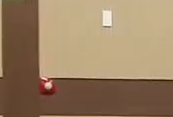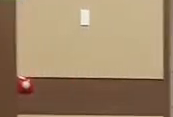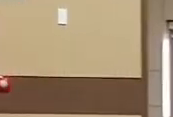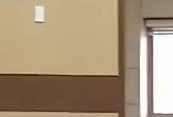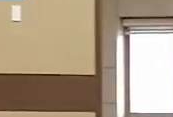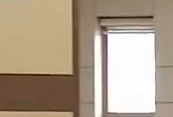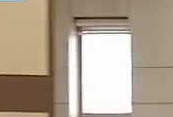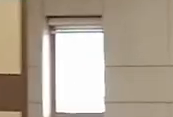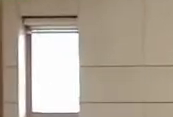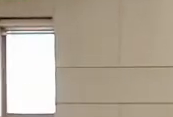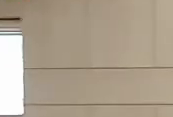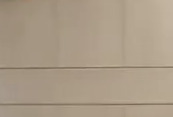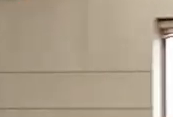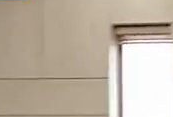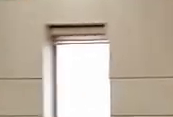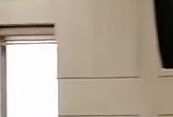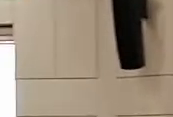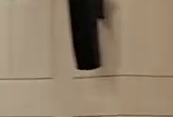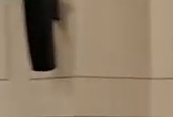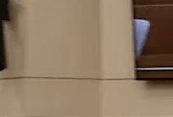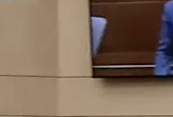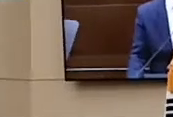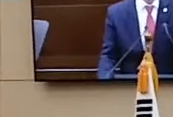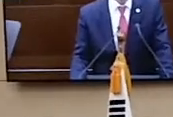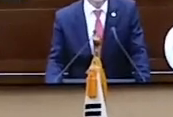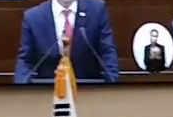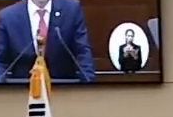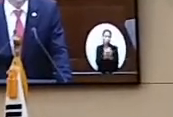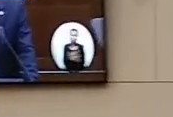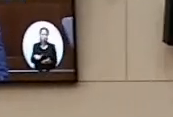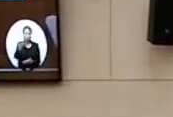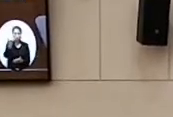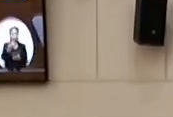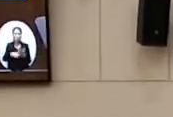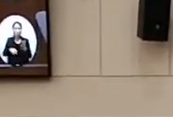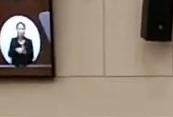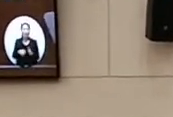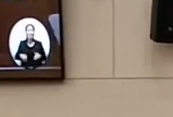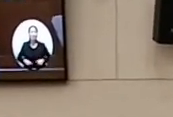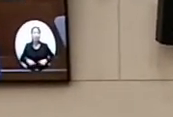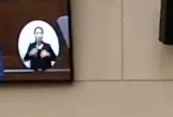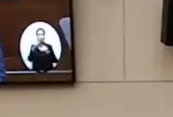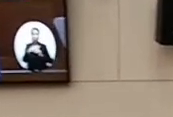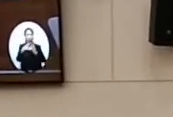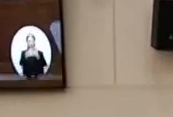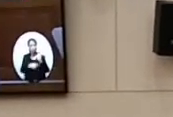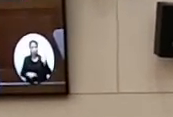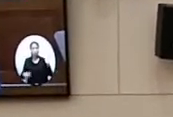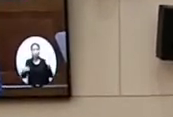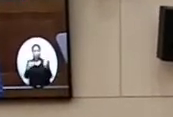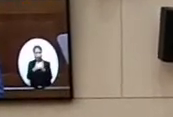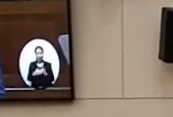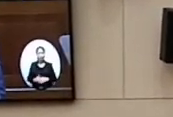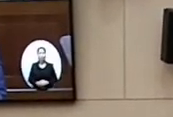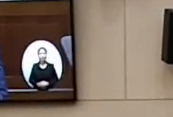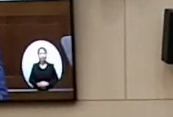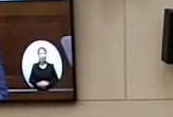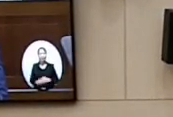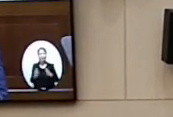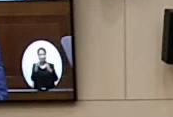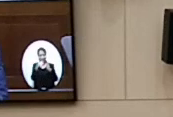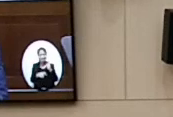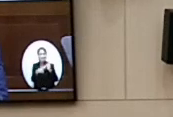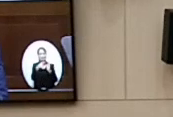관련 단체의 권익보호 및 소득 증대를 도모하기 위하여 필요한 사항을 규정하고자 조례를 제정하고자 하는